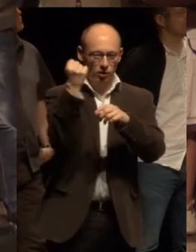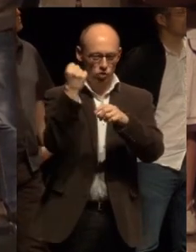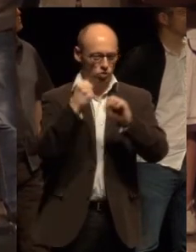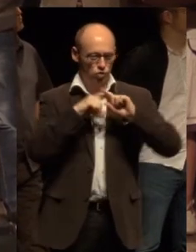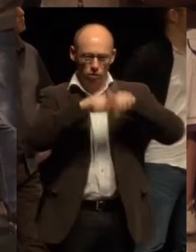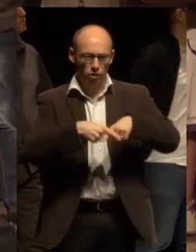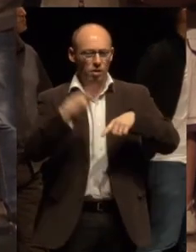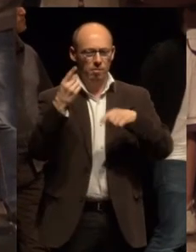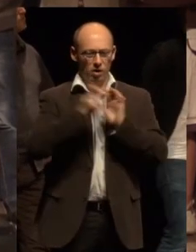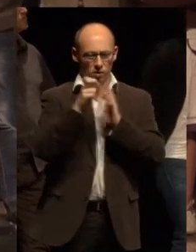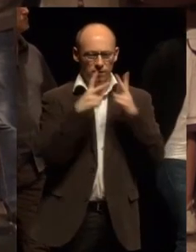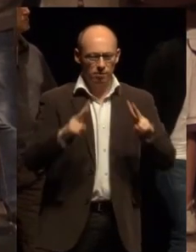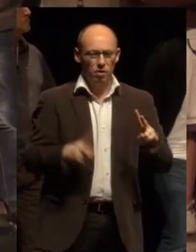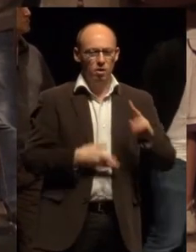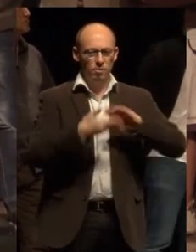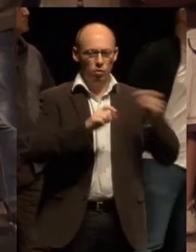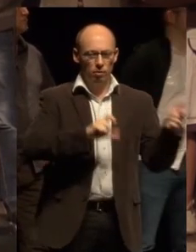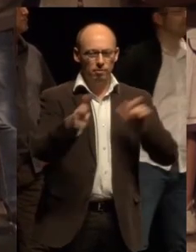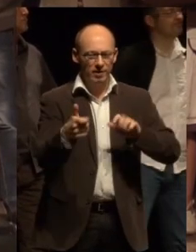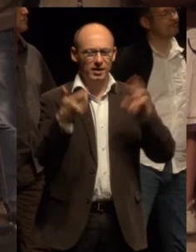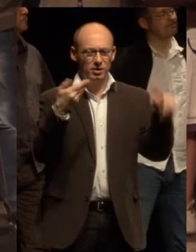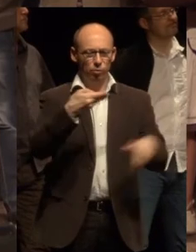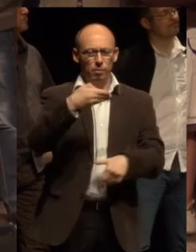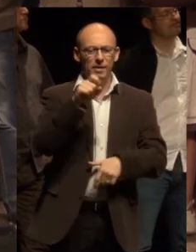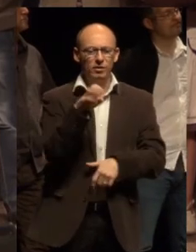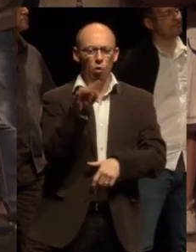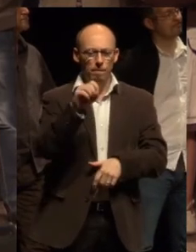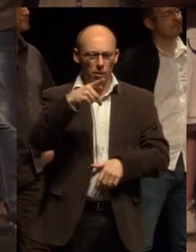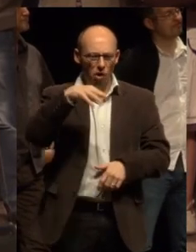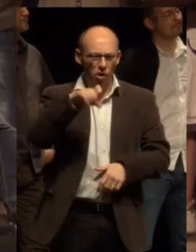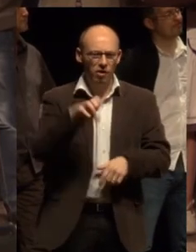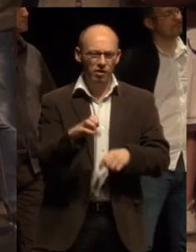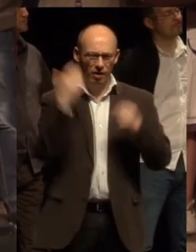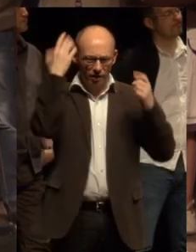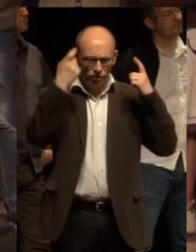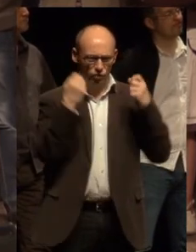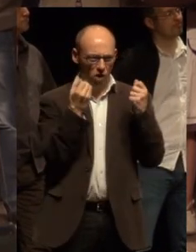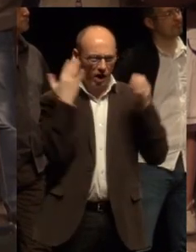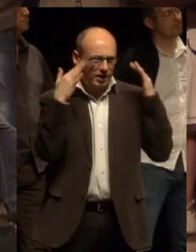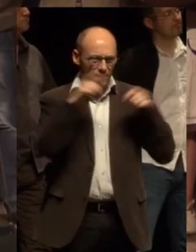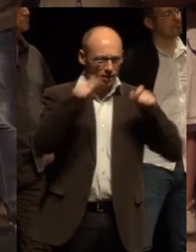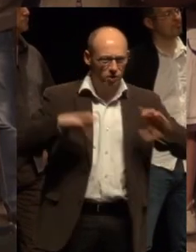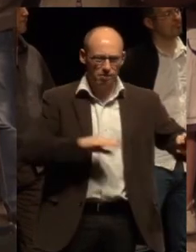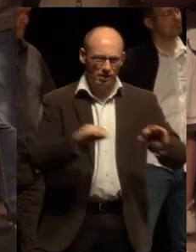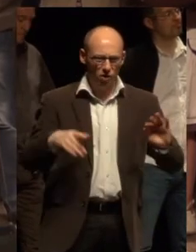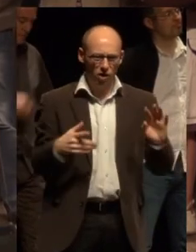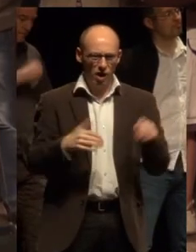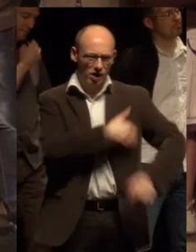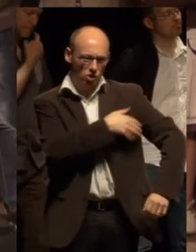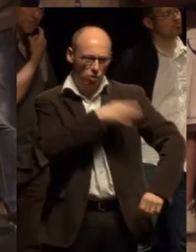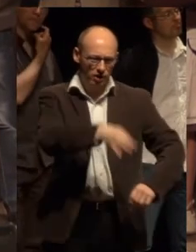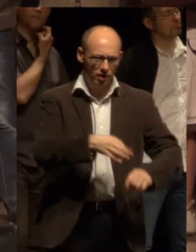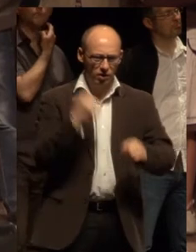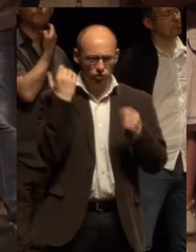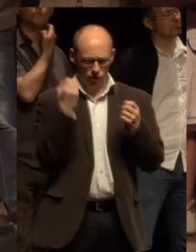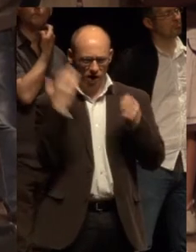Je pense notamment au passage en métropole. Je sais qu'il inquiète souvent, les habitants, les agents.